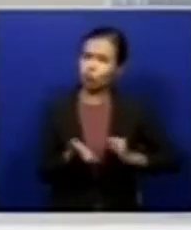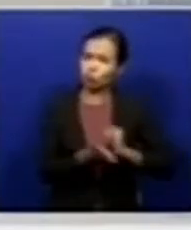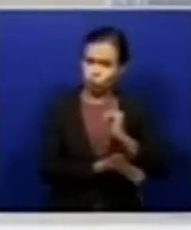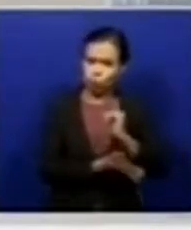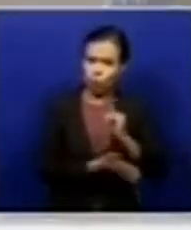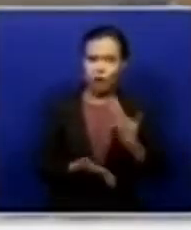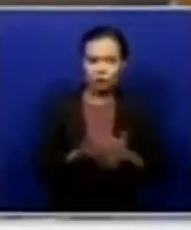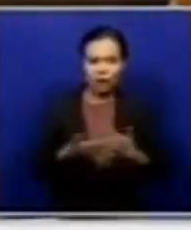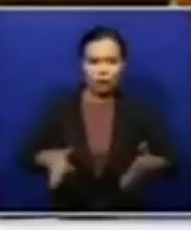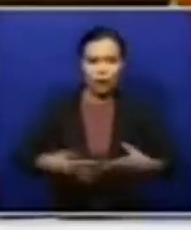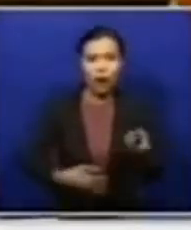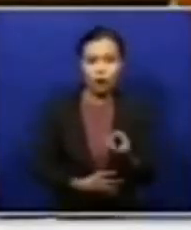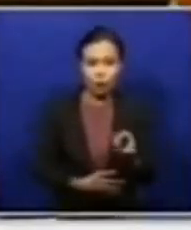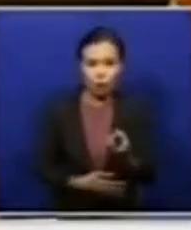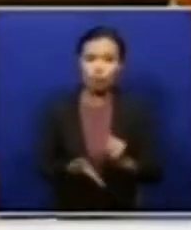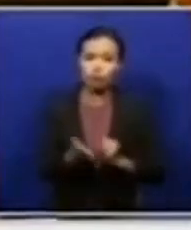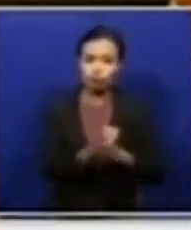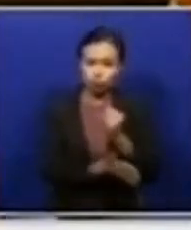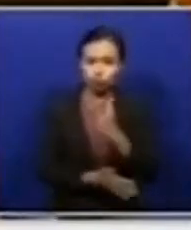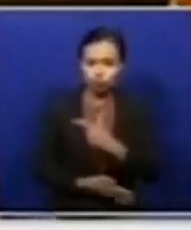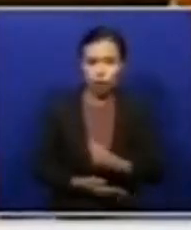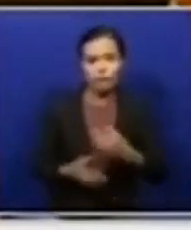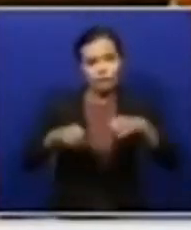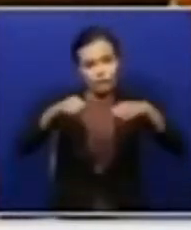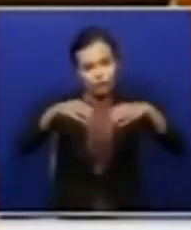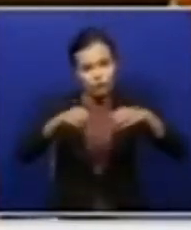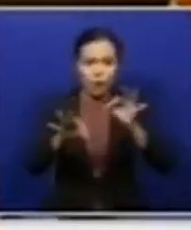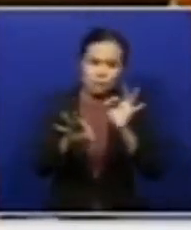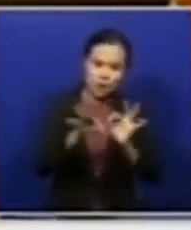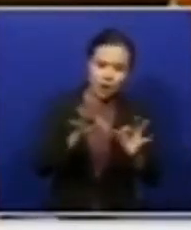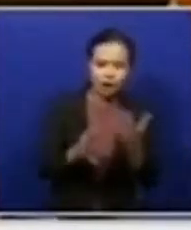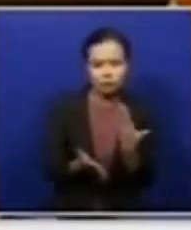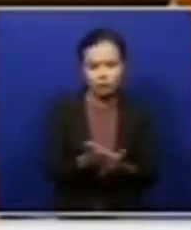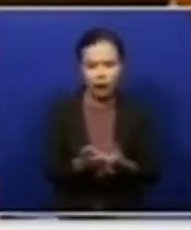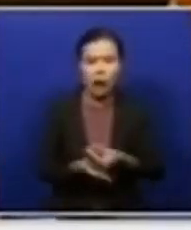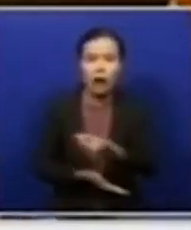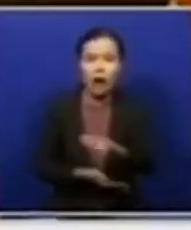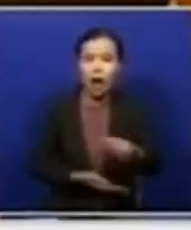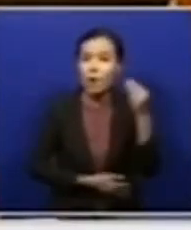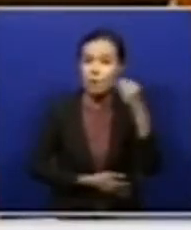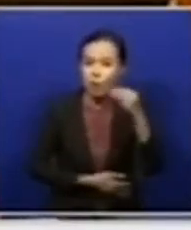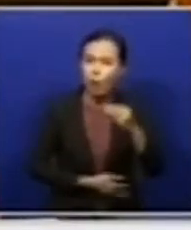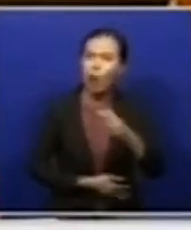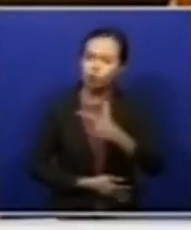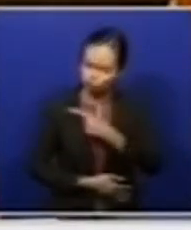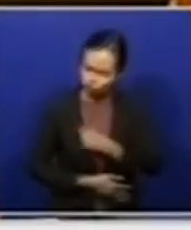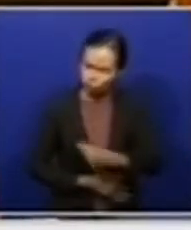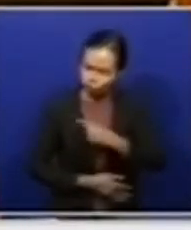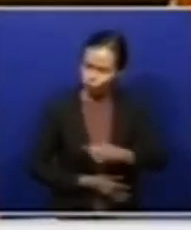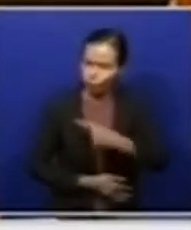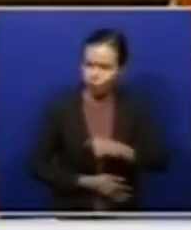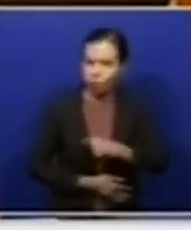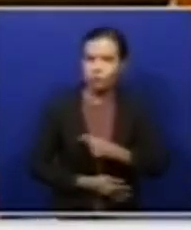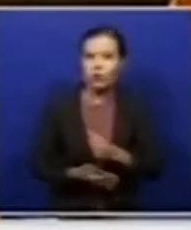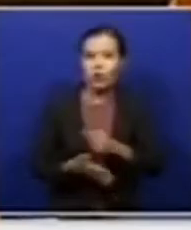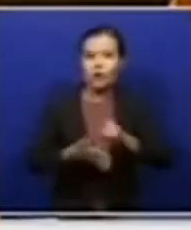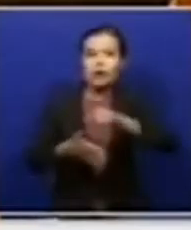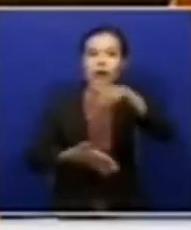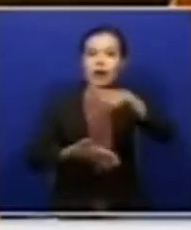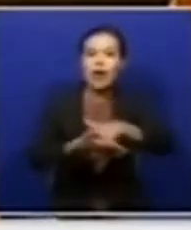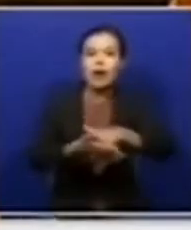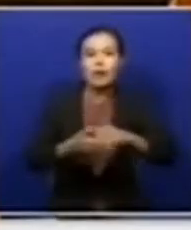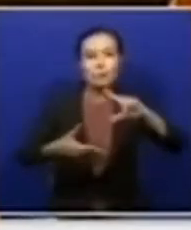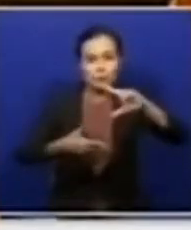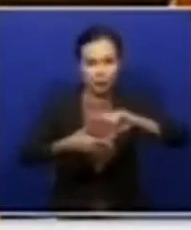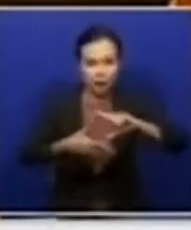ได้น้อยถูกใจมาลดค่าไฟค่าอะไรให้โอ้โหแจกเงินบ่อยจะตายถูกใจมากครับกาเข้าหากาอะไรครับพลังประชารัฐ